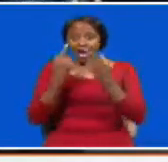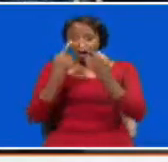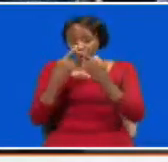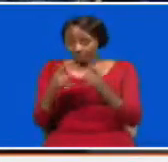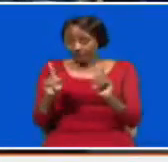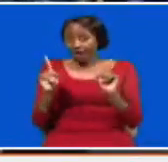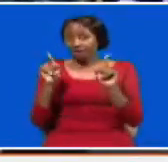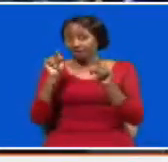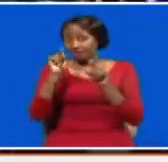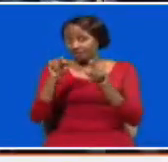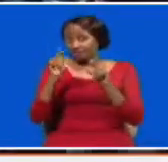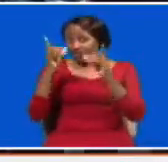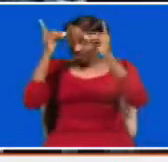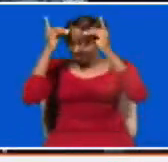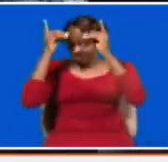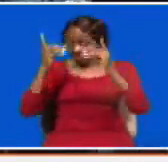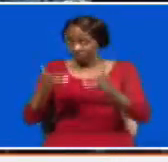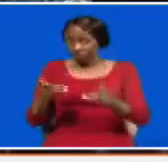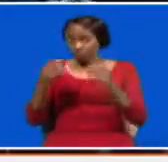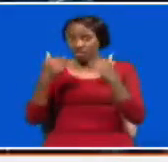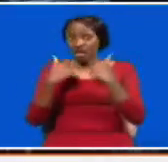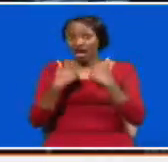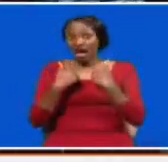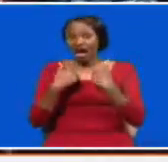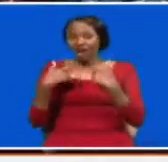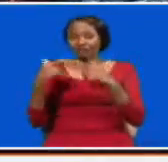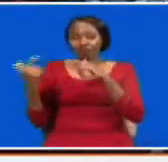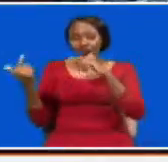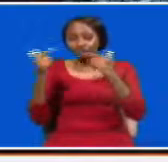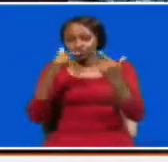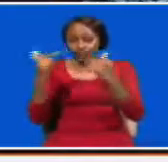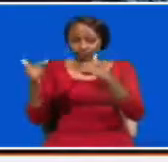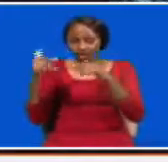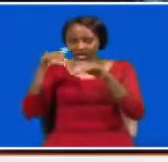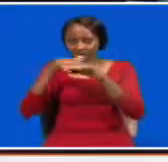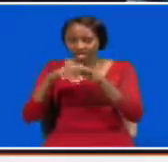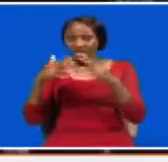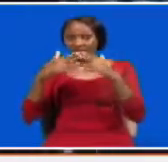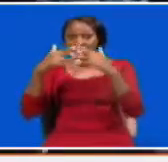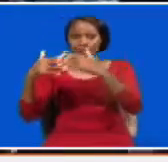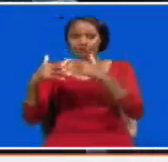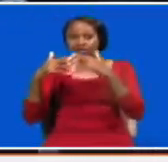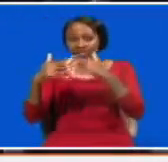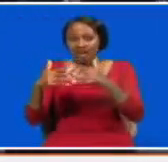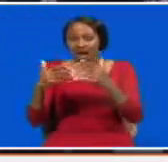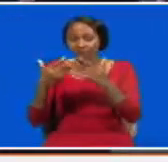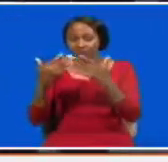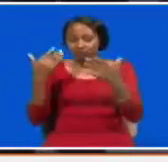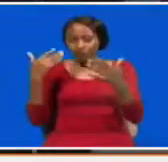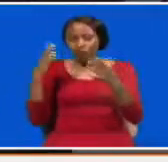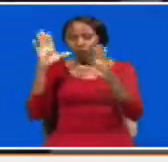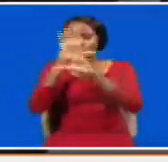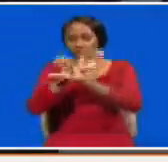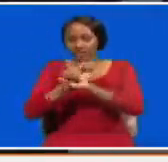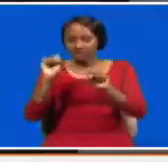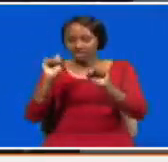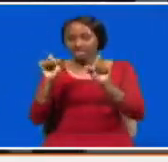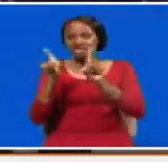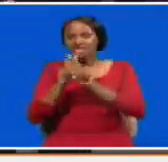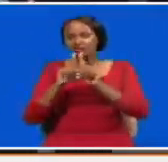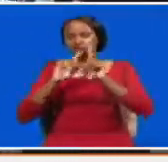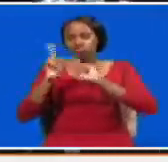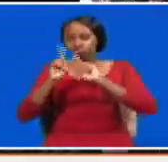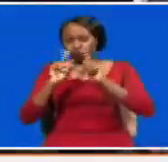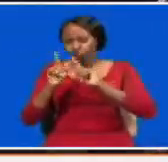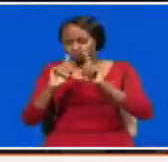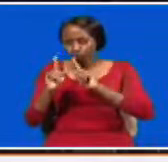Uamuzi huo ambao ulisadifu ujio wa mama wa taifa wa Marekani Jill Biden ukiibua hisia kali nchini. Hii ni licha ya kuwa